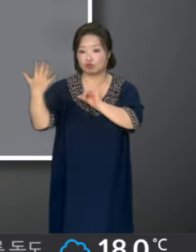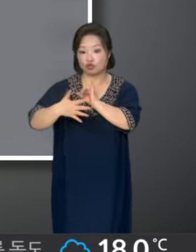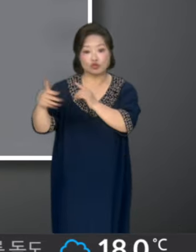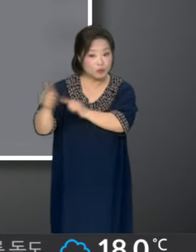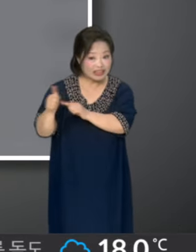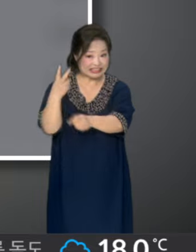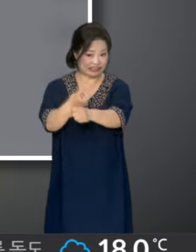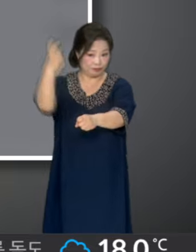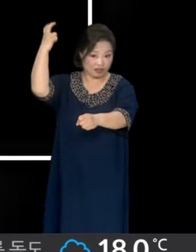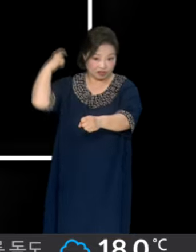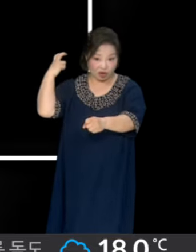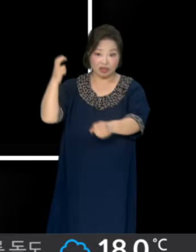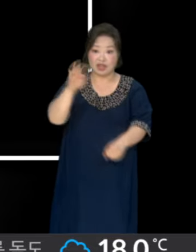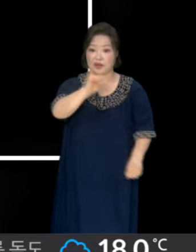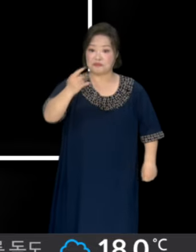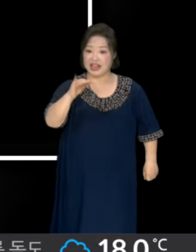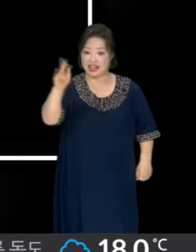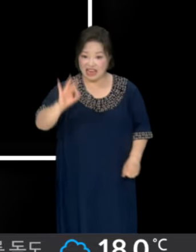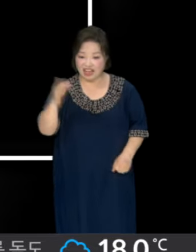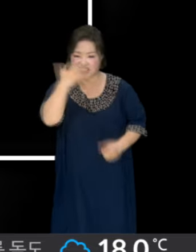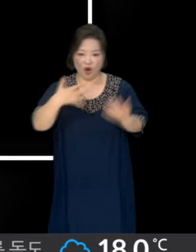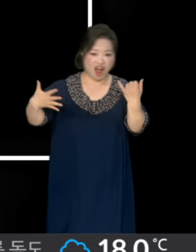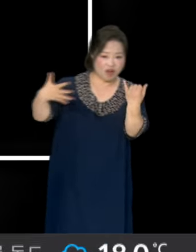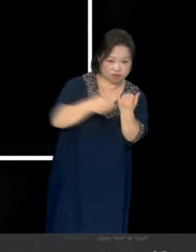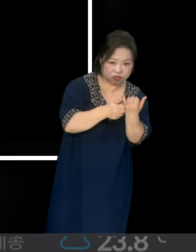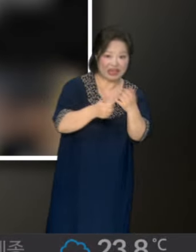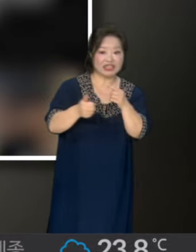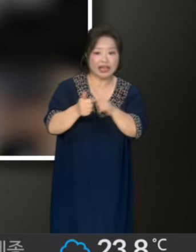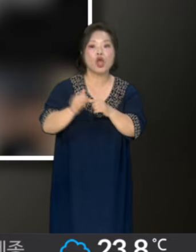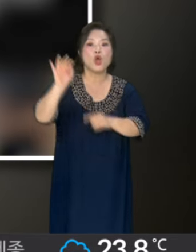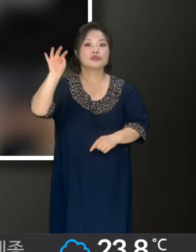20년 전 미 성폭행 사 가해자들의라며